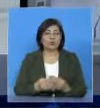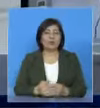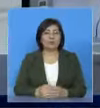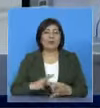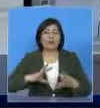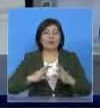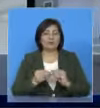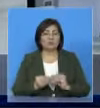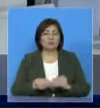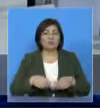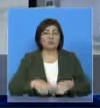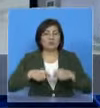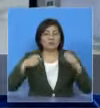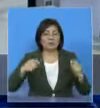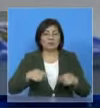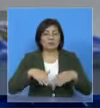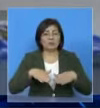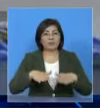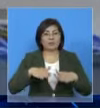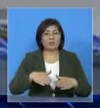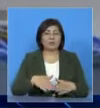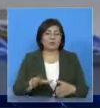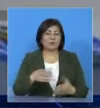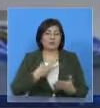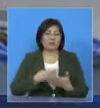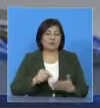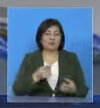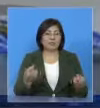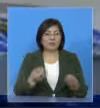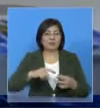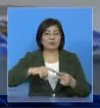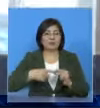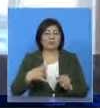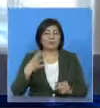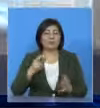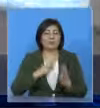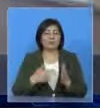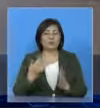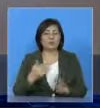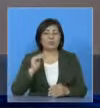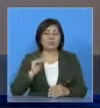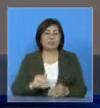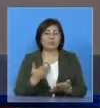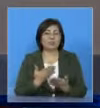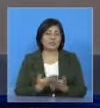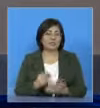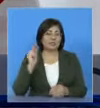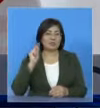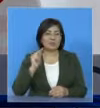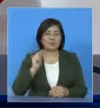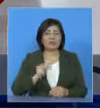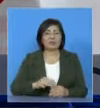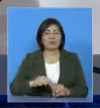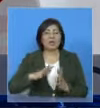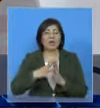он открыла мастерскую индивидуального пошива закуплено необходимого оборудования на сумму 580 3000 тенге сейчас обучать сельских девочек